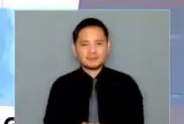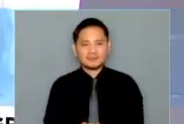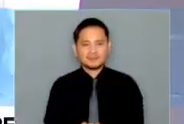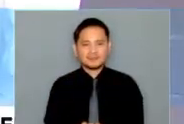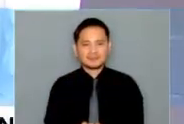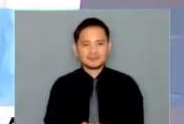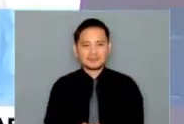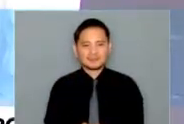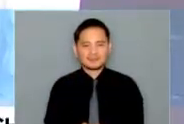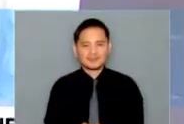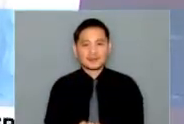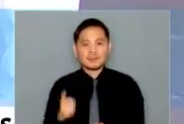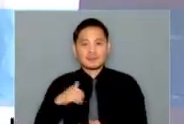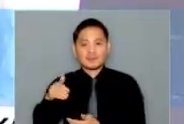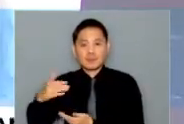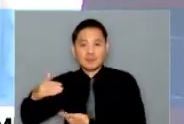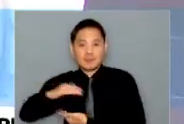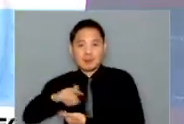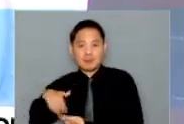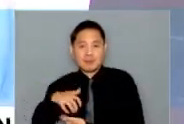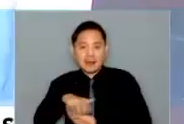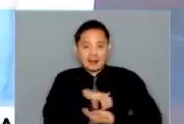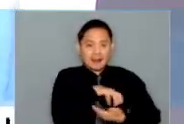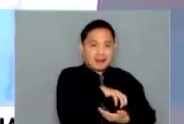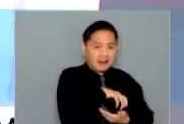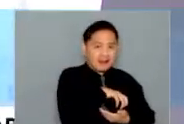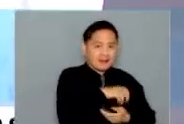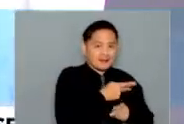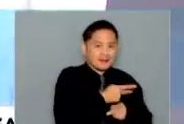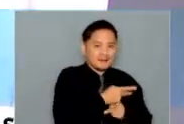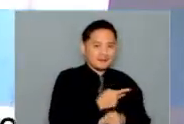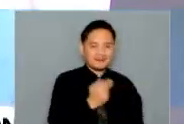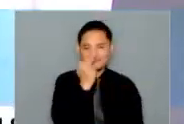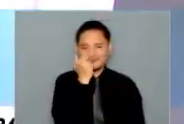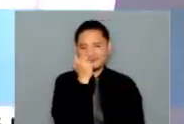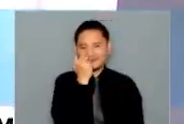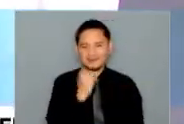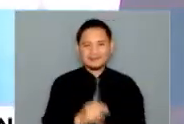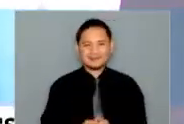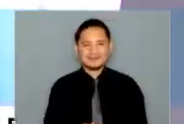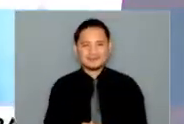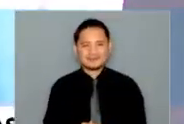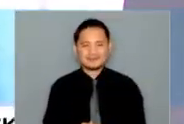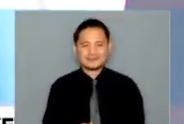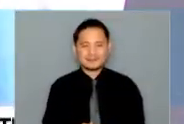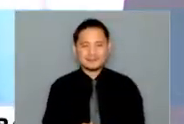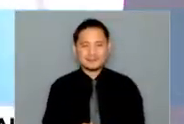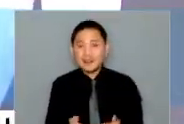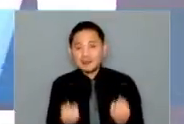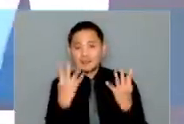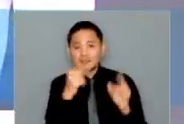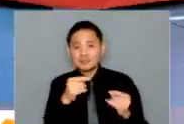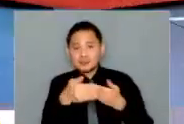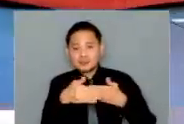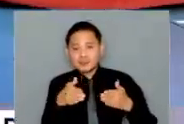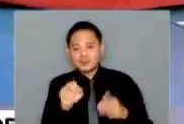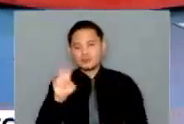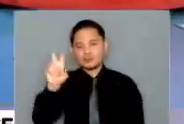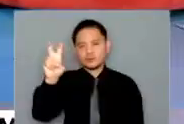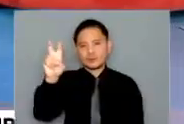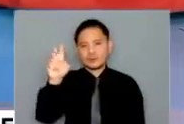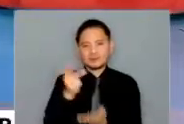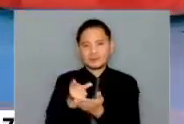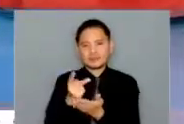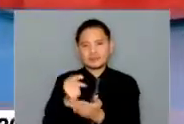Pag-umukla ako siya, bawas na pala. Set na po natin. Pang ilang tao to? 200 po. 200 kahit alin. Yan. Pwede